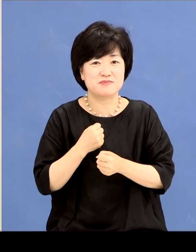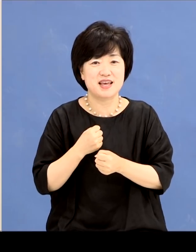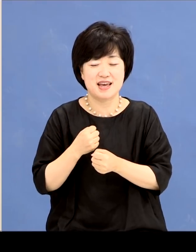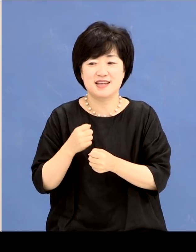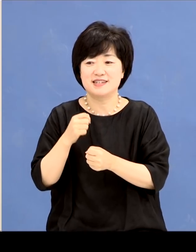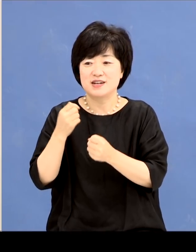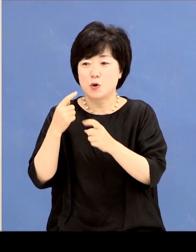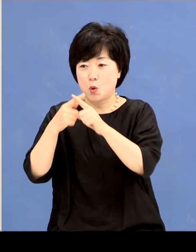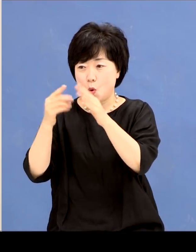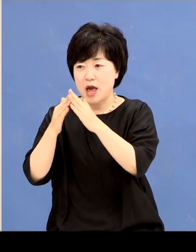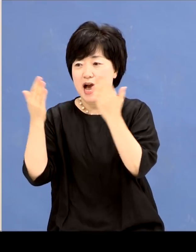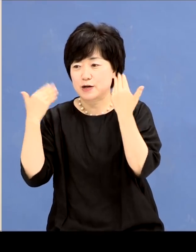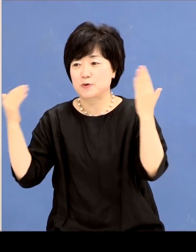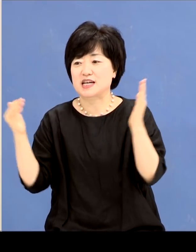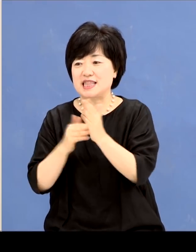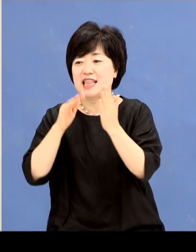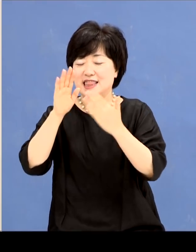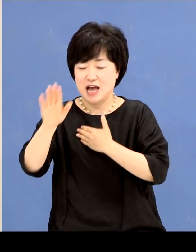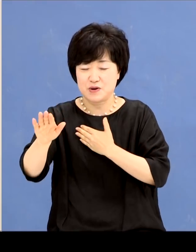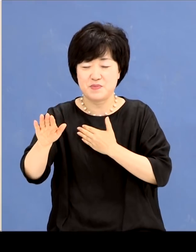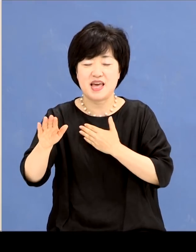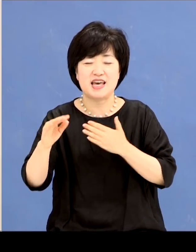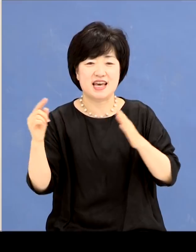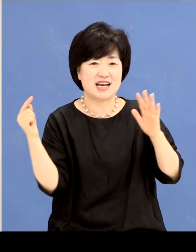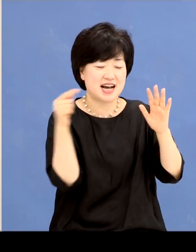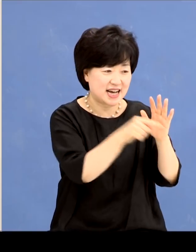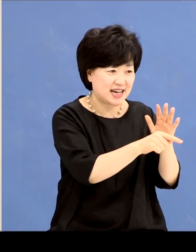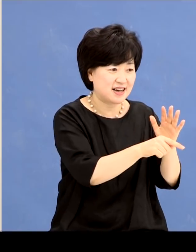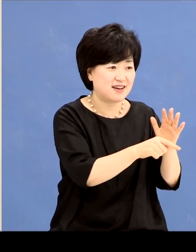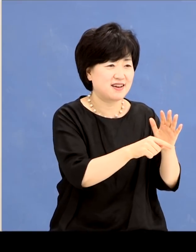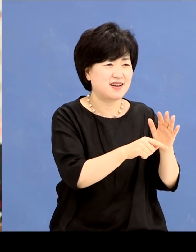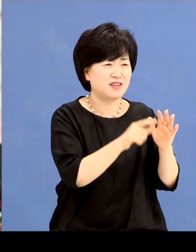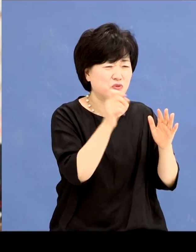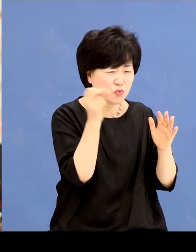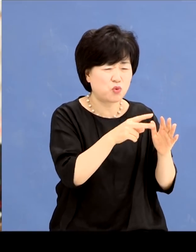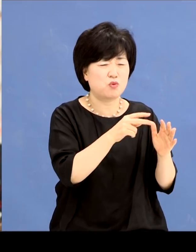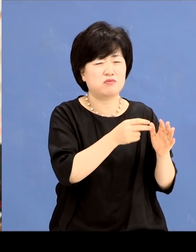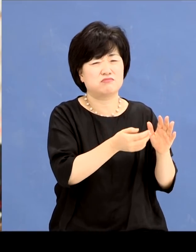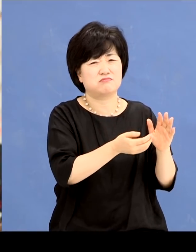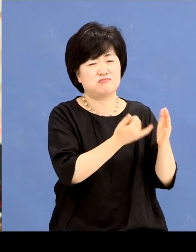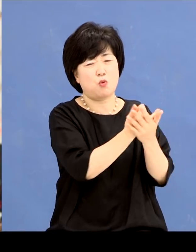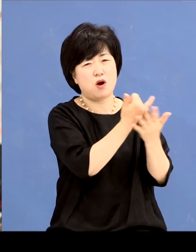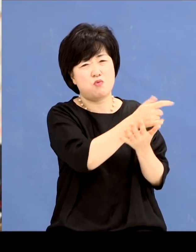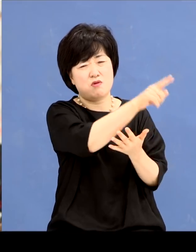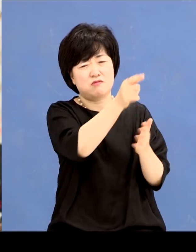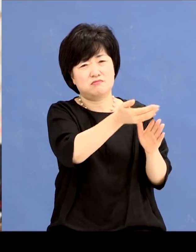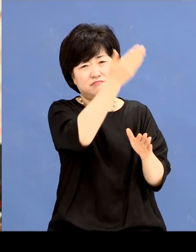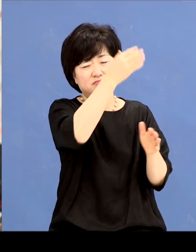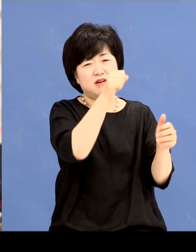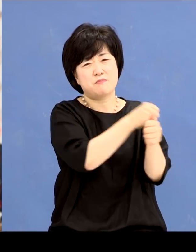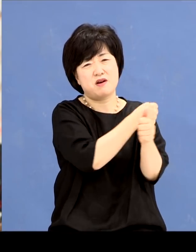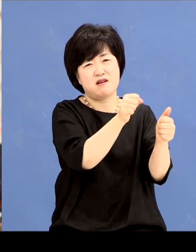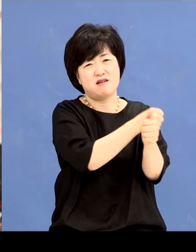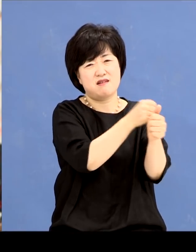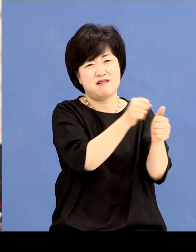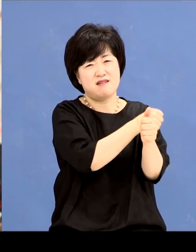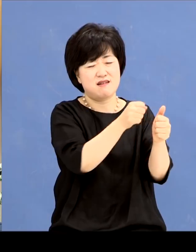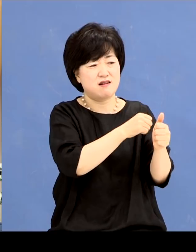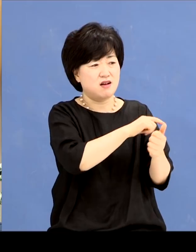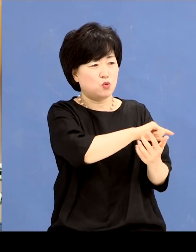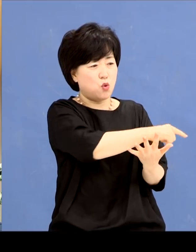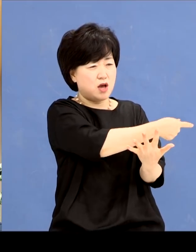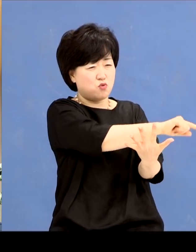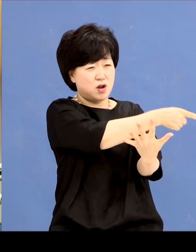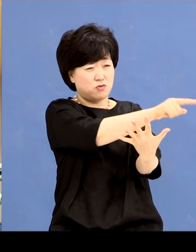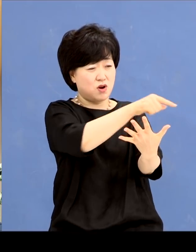마치고 집으로 돌아갔는데 역시 돌아가자마자 저희는 또 맞는 시간이 돌아왔죠. 네, 그래서 이제 한 사람씩